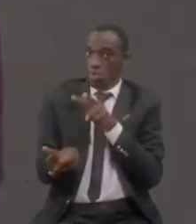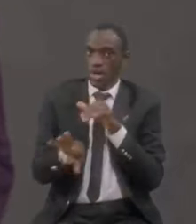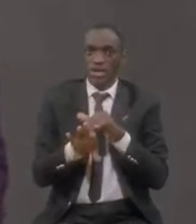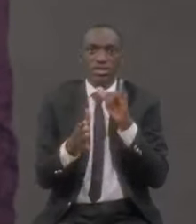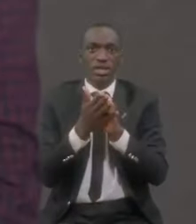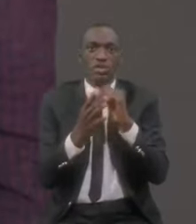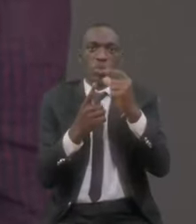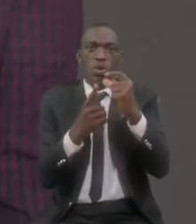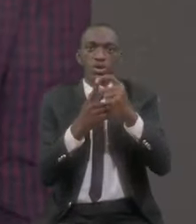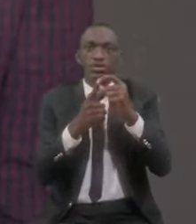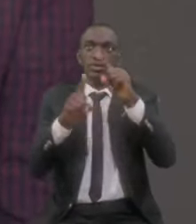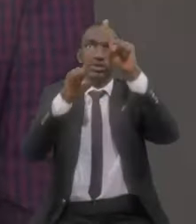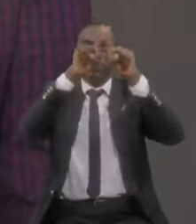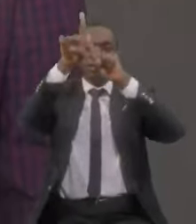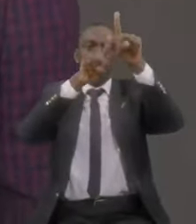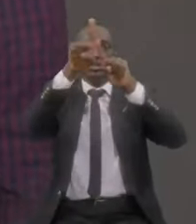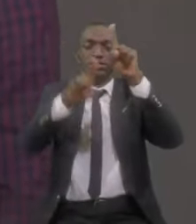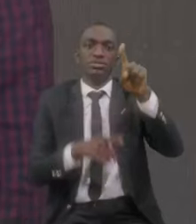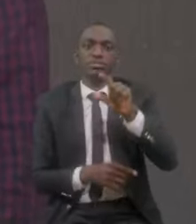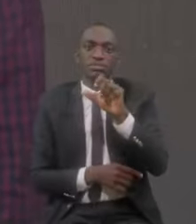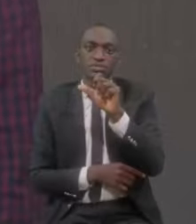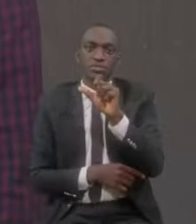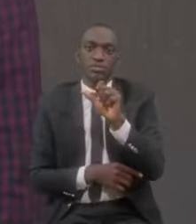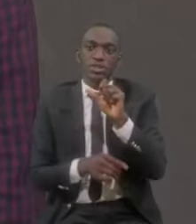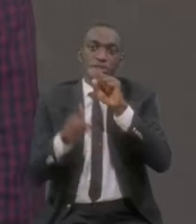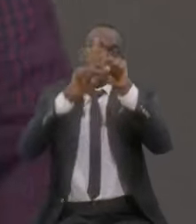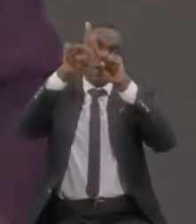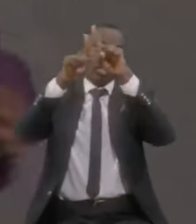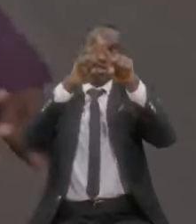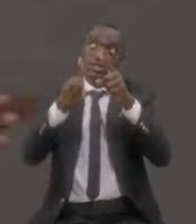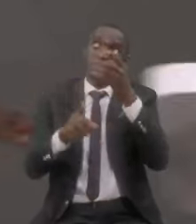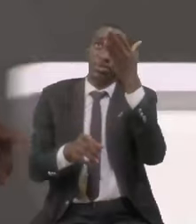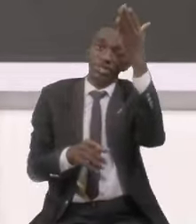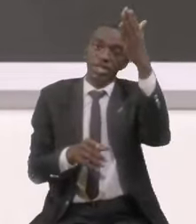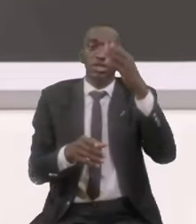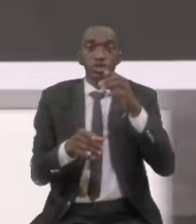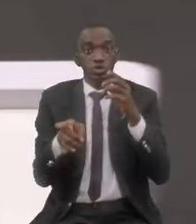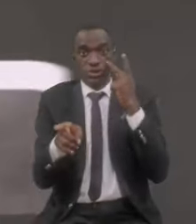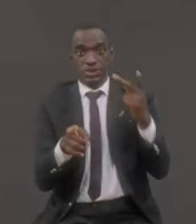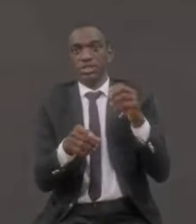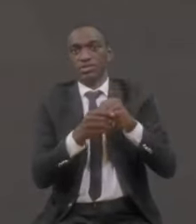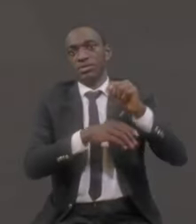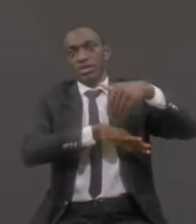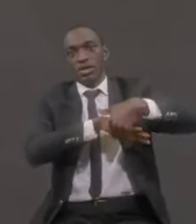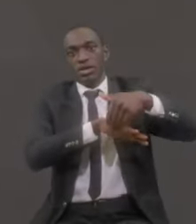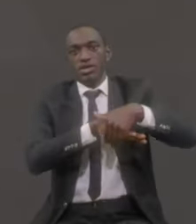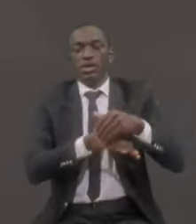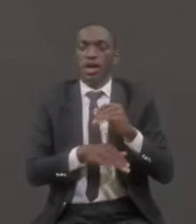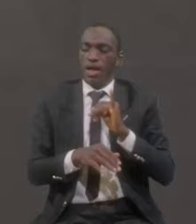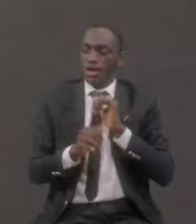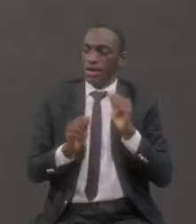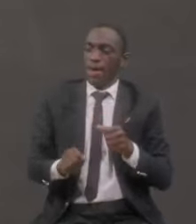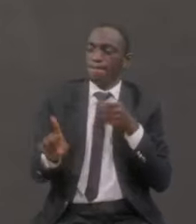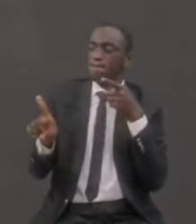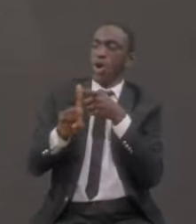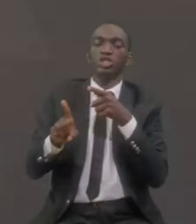étoile. Je peux doigter les étoiles qui sont en haut dans le ciel, dans la nuit. Je peux également doigter les